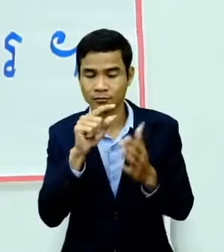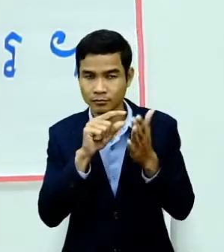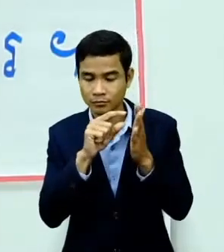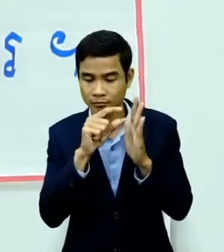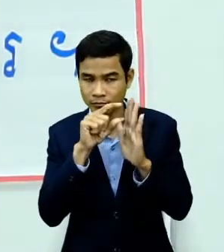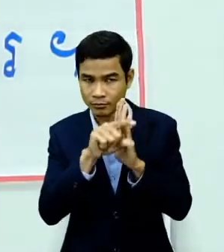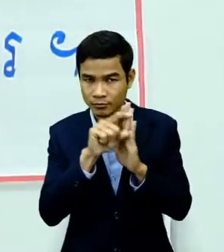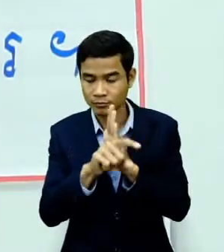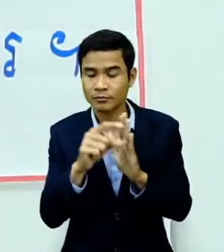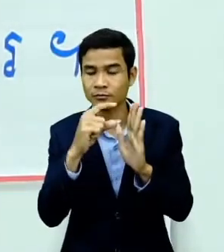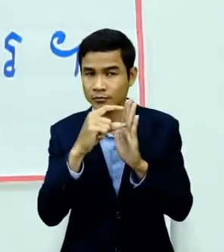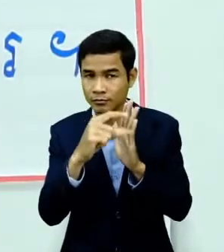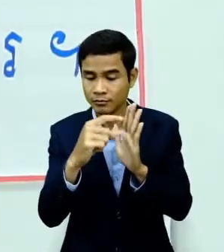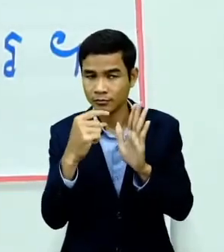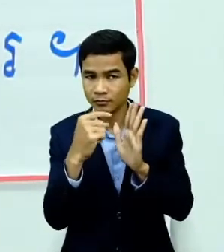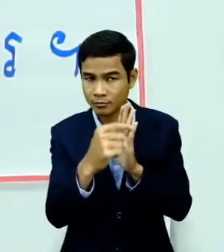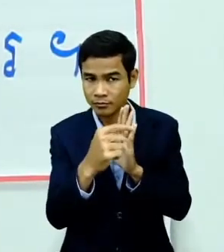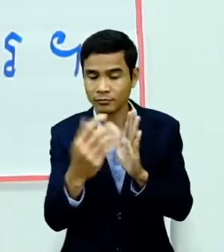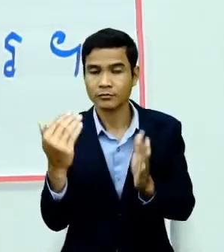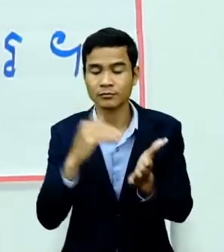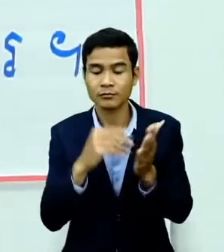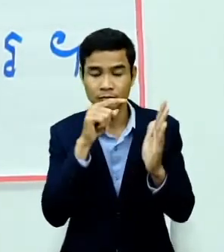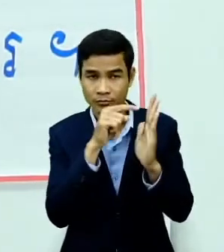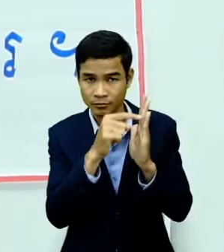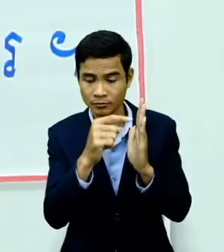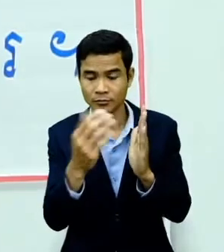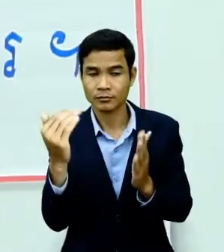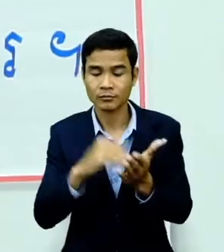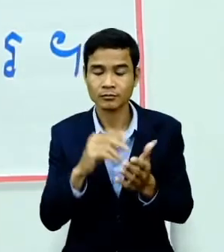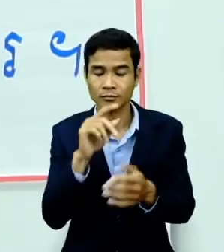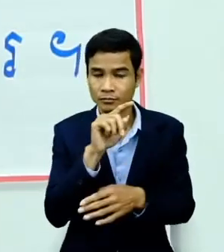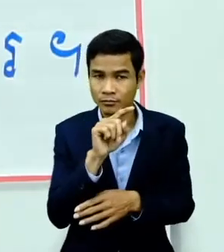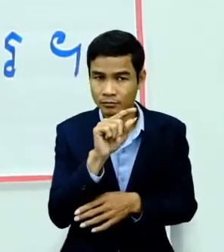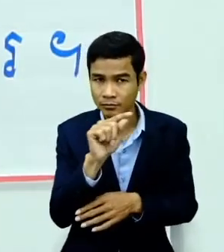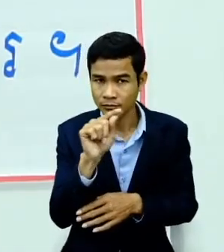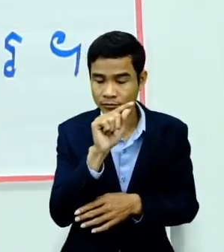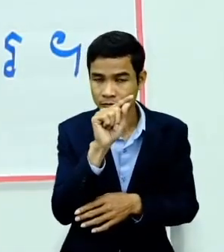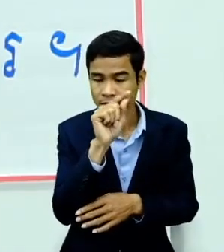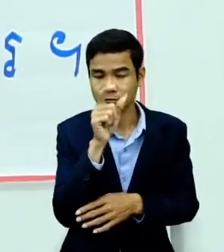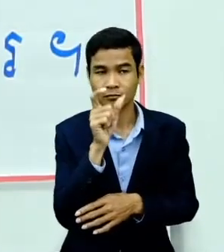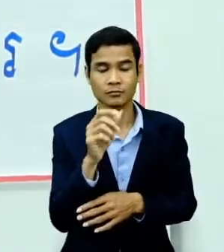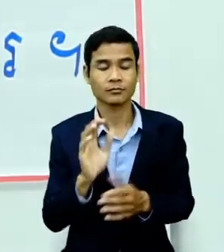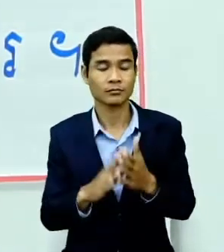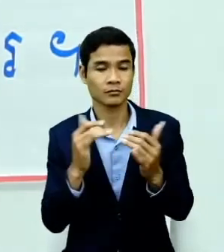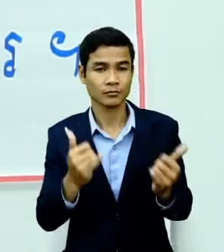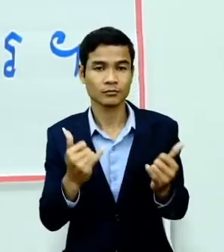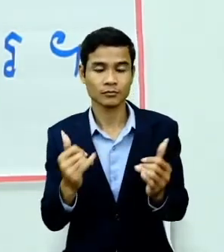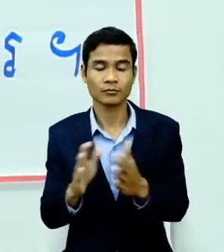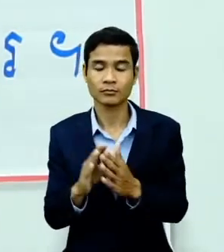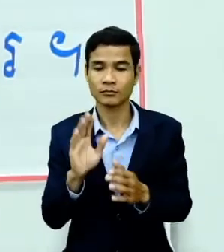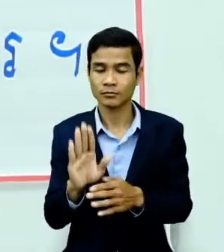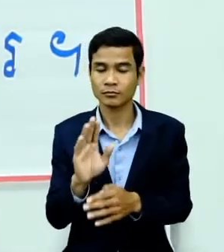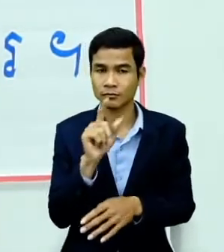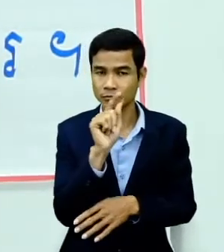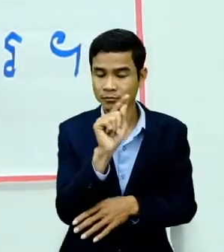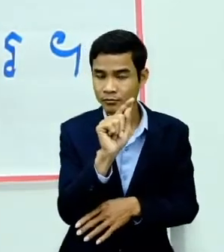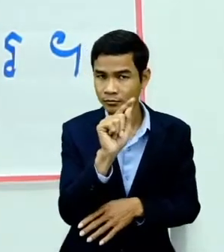ទៀតដូចអ្នកគ្រូត្រៀមចាកូនស្ដាប់សិនណាត្រៀមអោសដៃតាមអ្ន